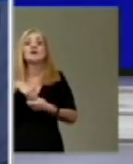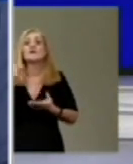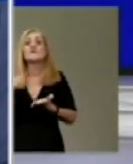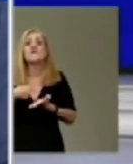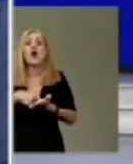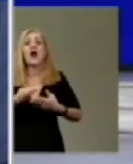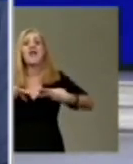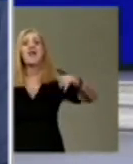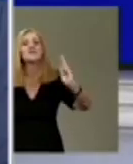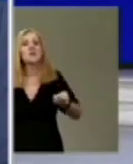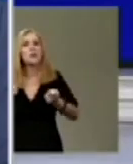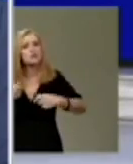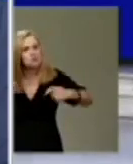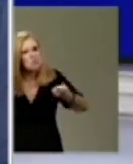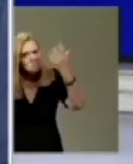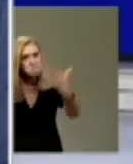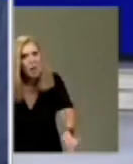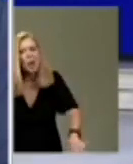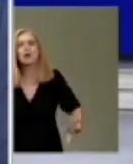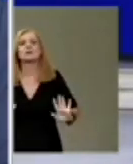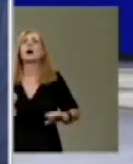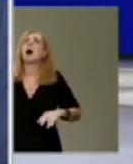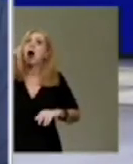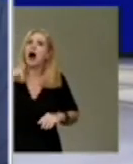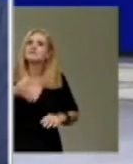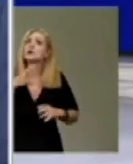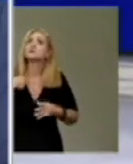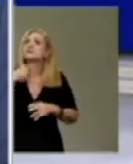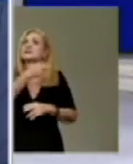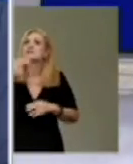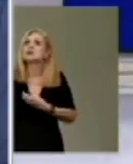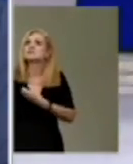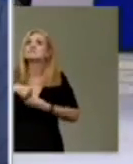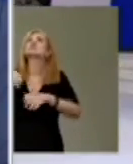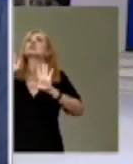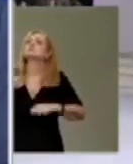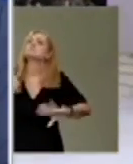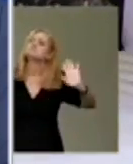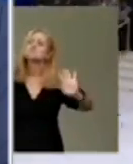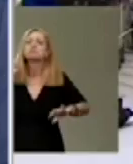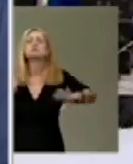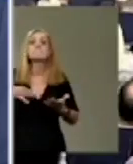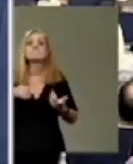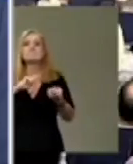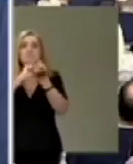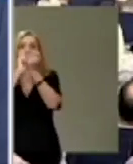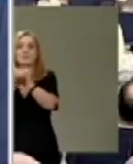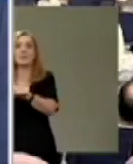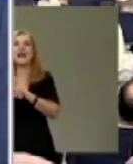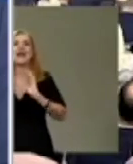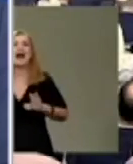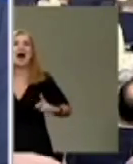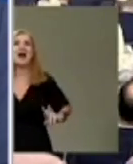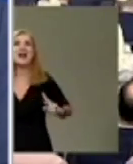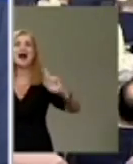στέγη στην αλεξανδρούπολη εννοείται πώς θέλουμε σας προκαλώ σε εισαγωγικά να το κάνουμε αύριο να το